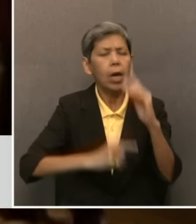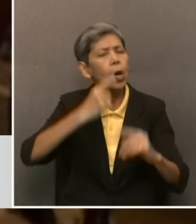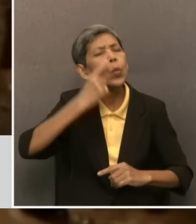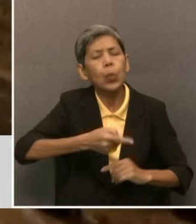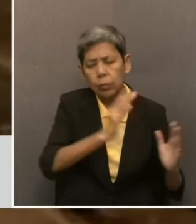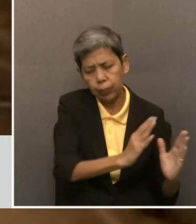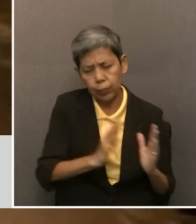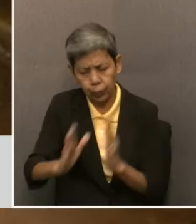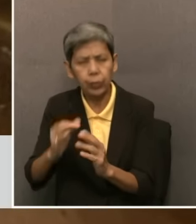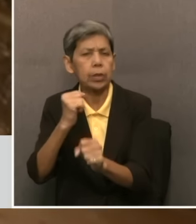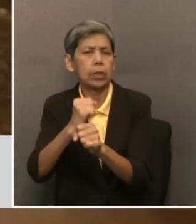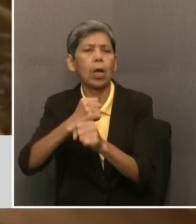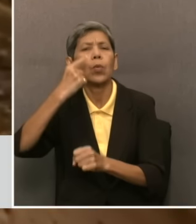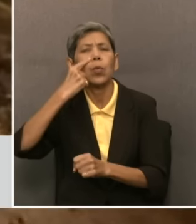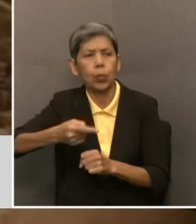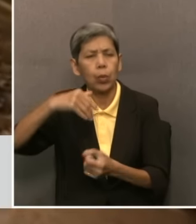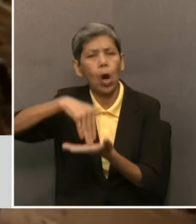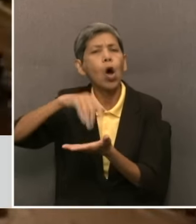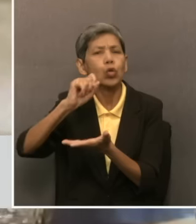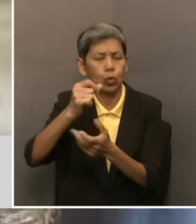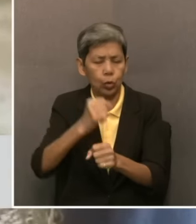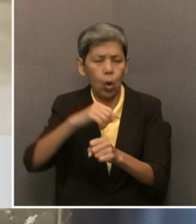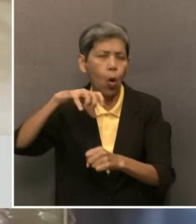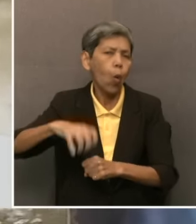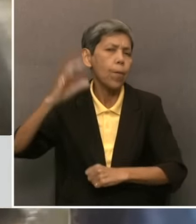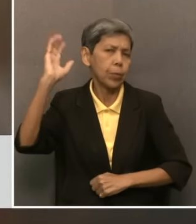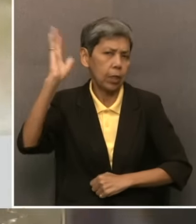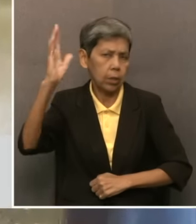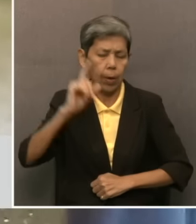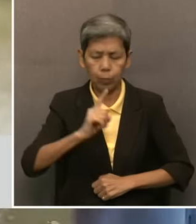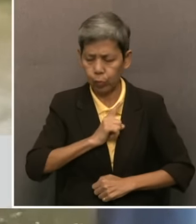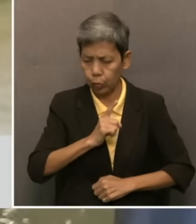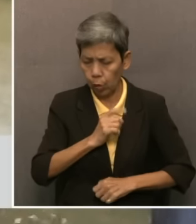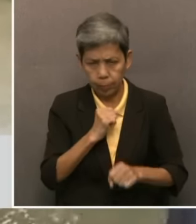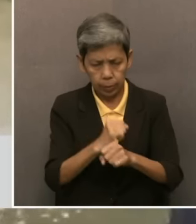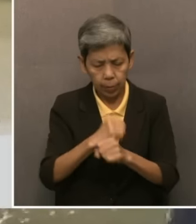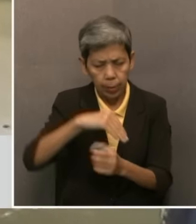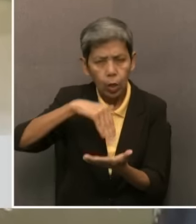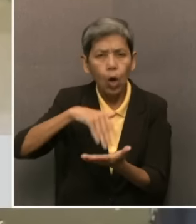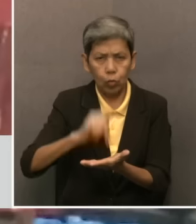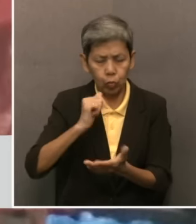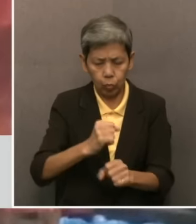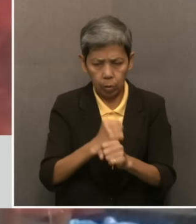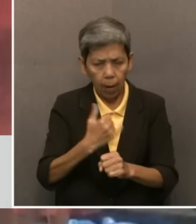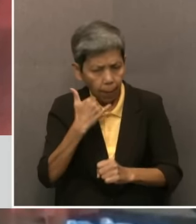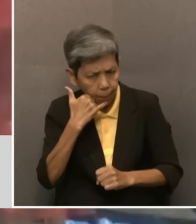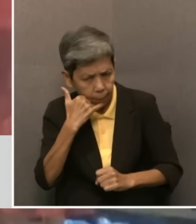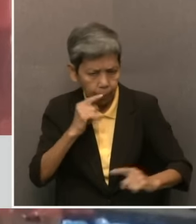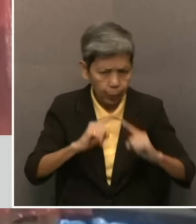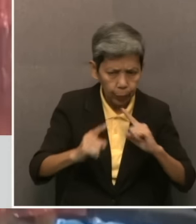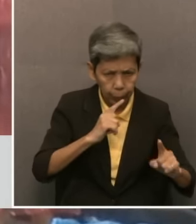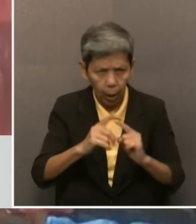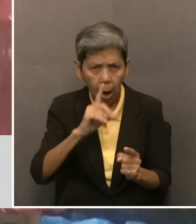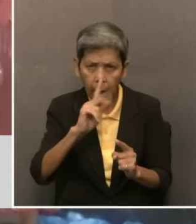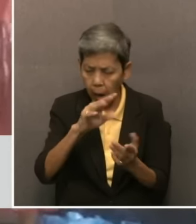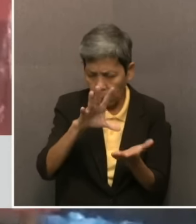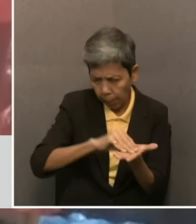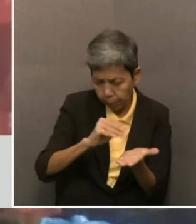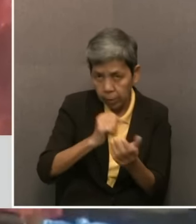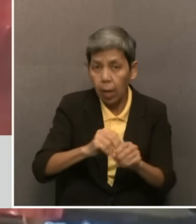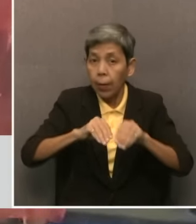ศูนย์ข้อมูลข่าวสารร่วมโดยกรมประชาสัมพันธ์จะทำหน้าที่เป็นศูนย์กลางในการรวบรวมข้อมูลข่าวสารน